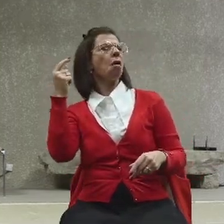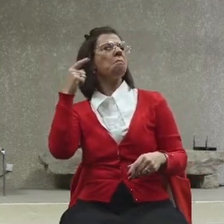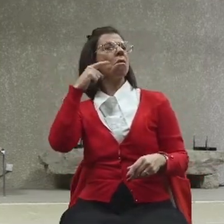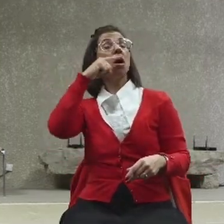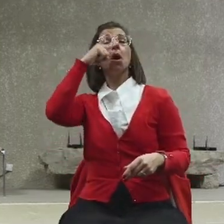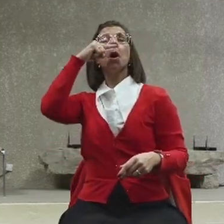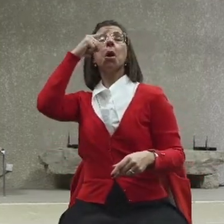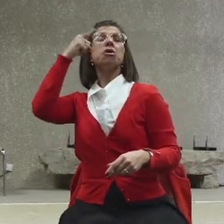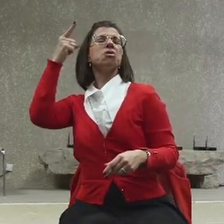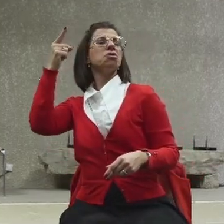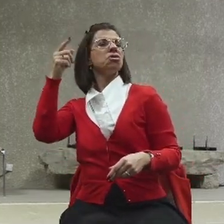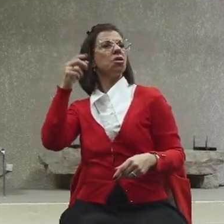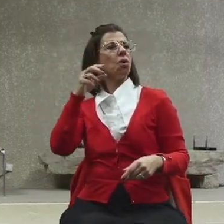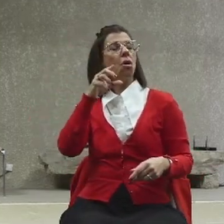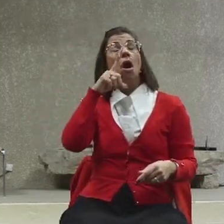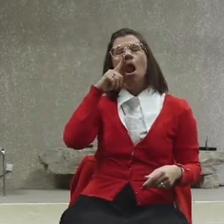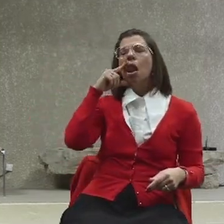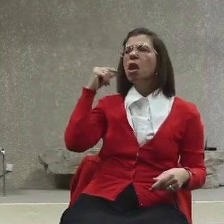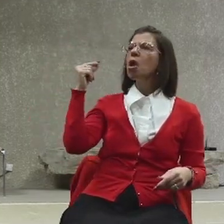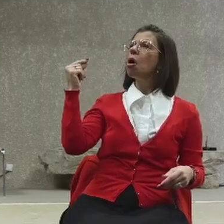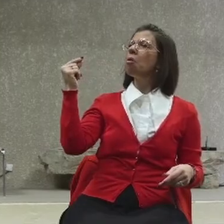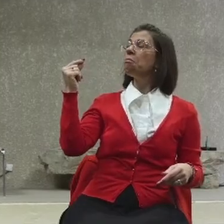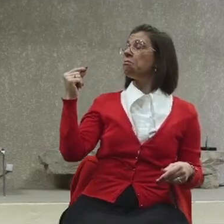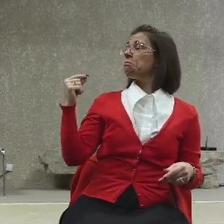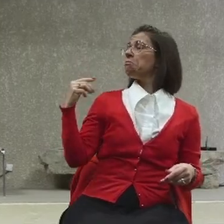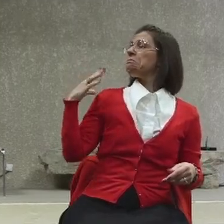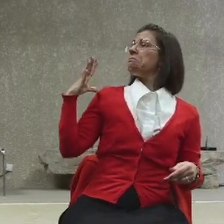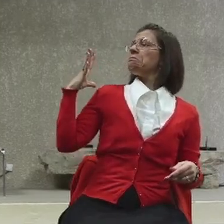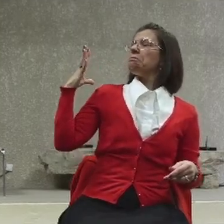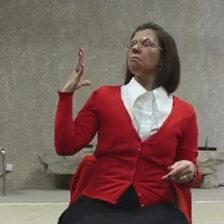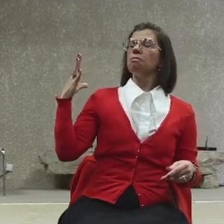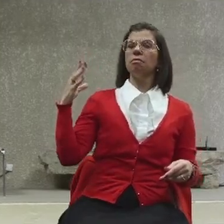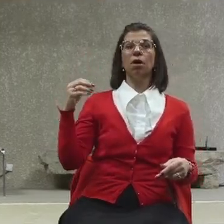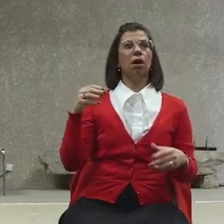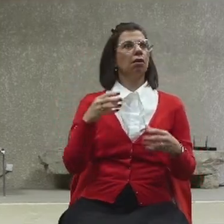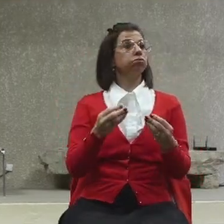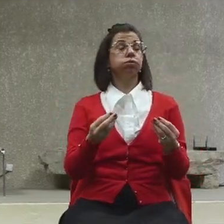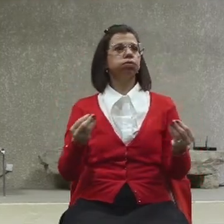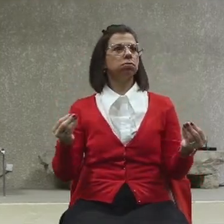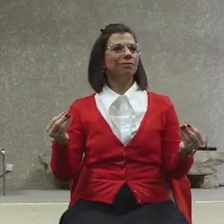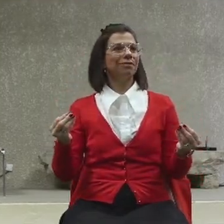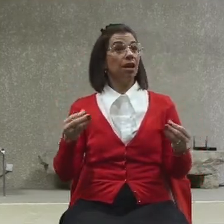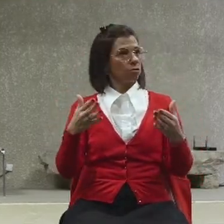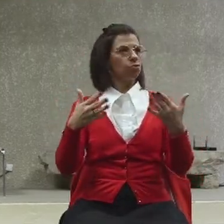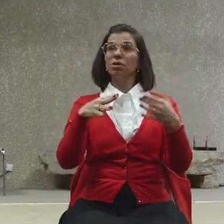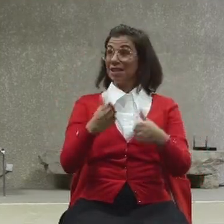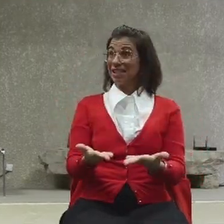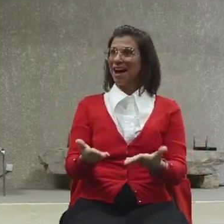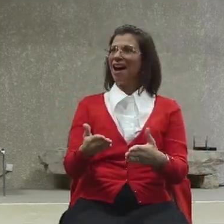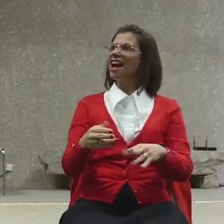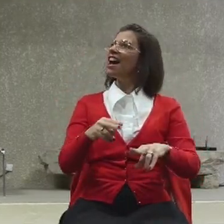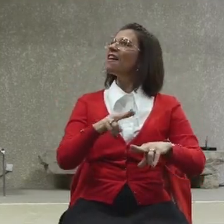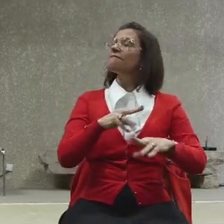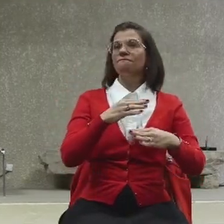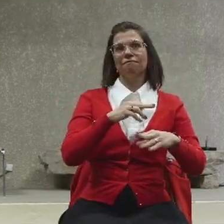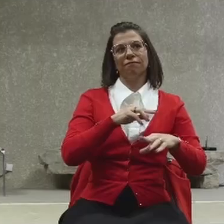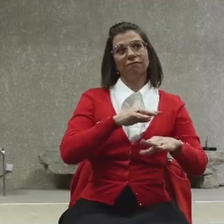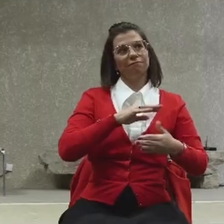crucifié avec lui. Si un seul est mort pour tous, tous